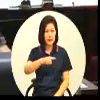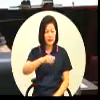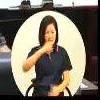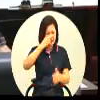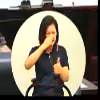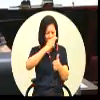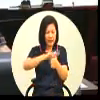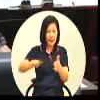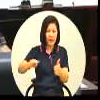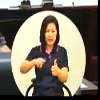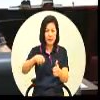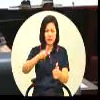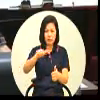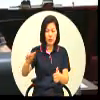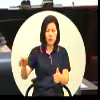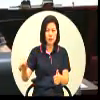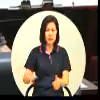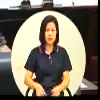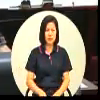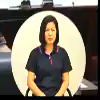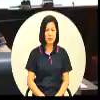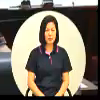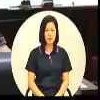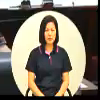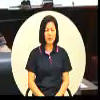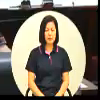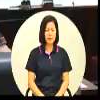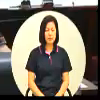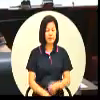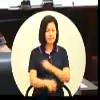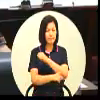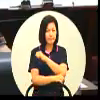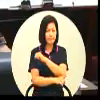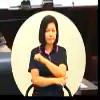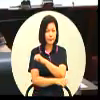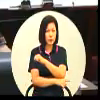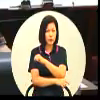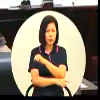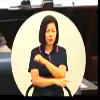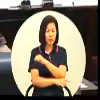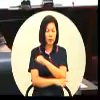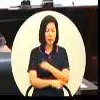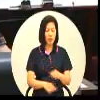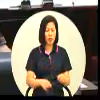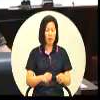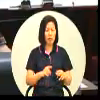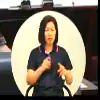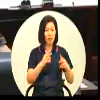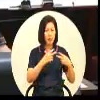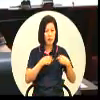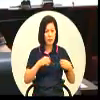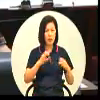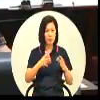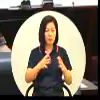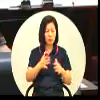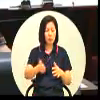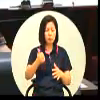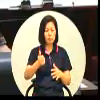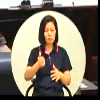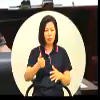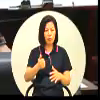康的食品，最后我们的小英总统 不管透过什么方